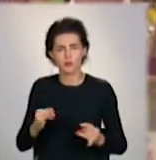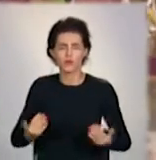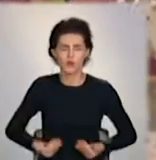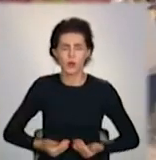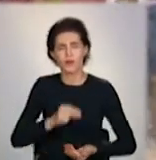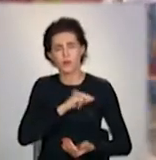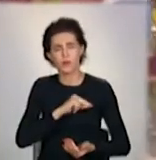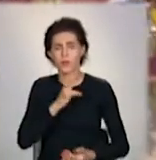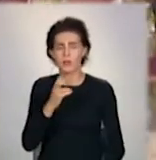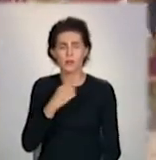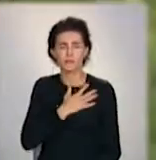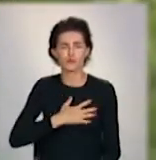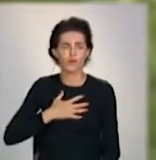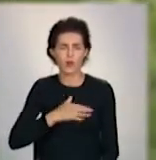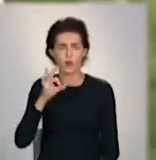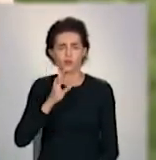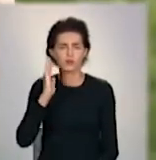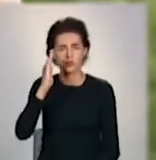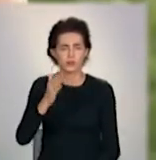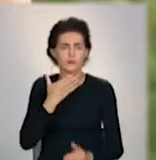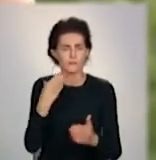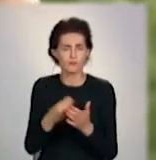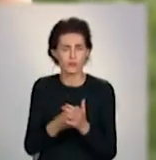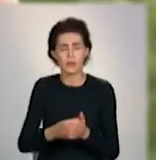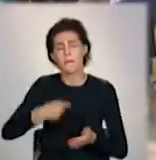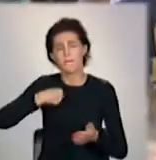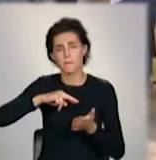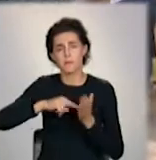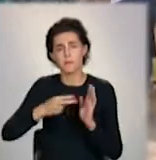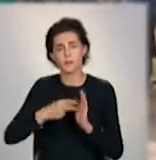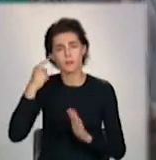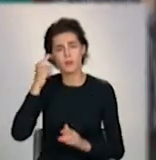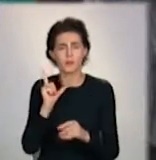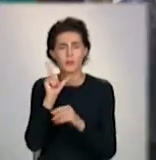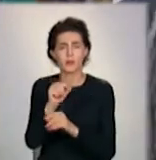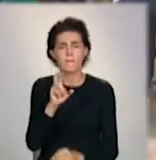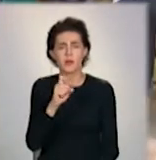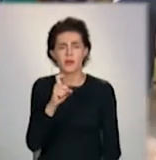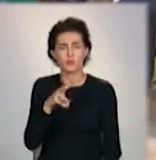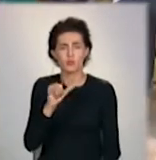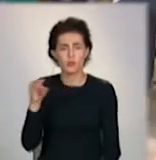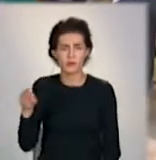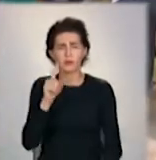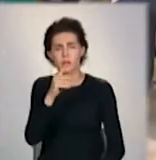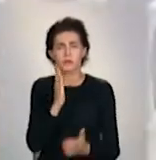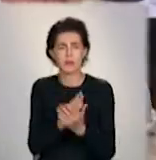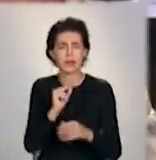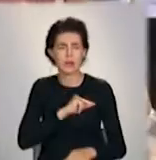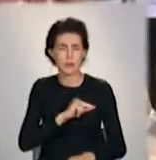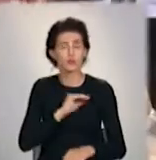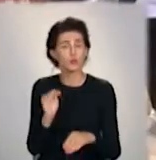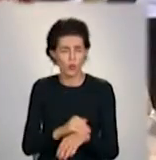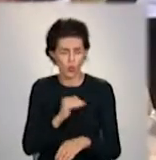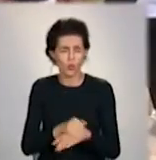працювати та не переживати за майбутнє, за своє. Планую їхати в Бахмут. Там є робота, добра робота.